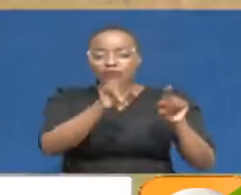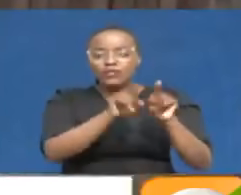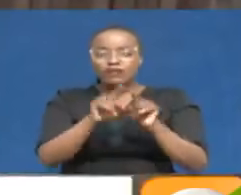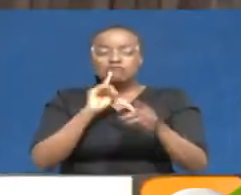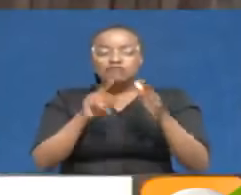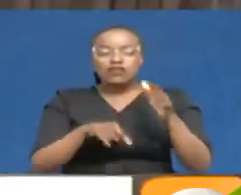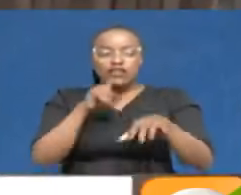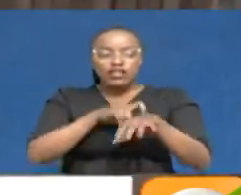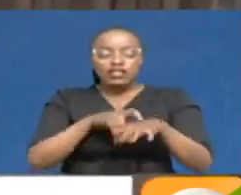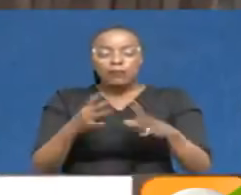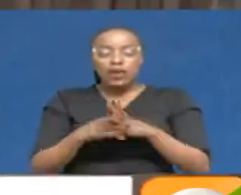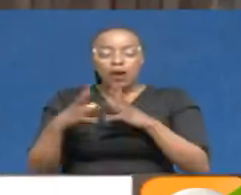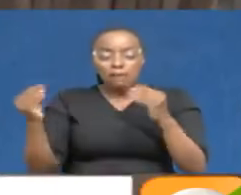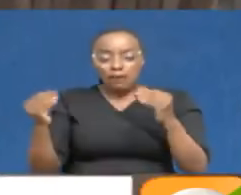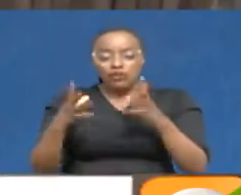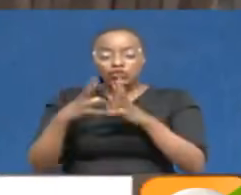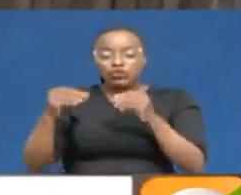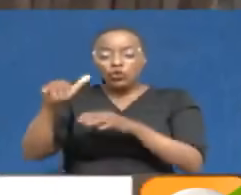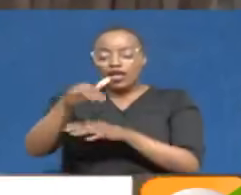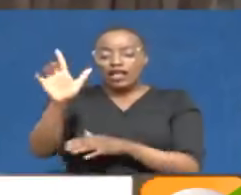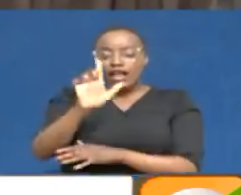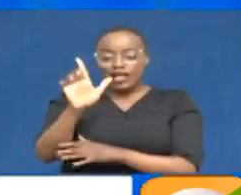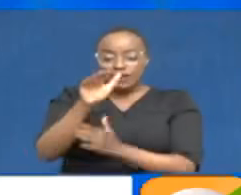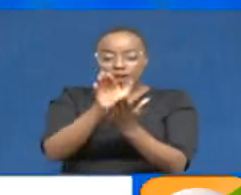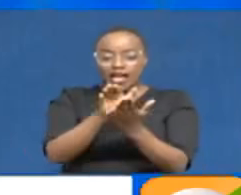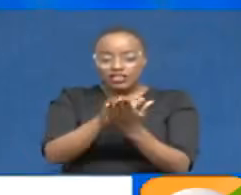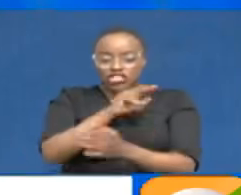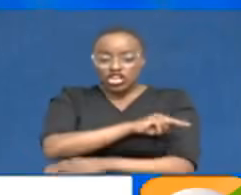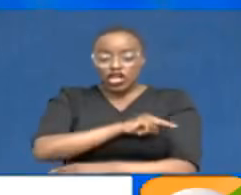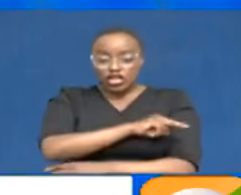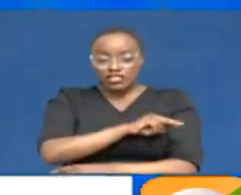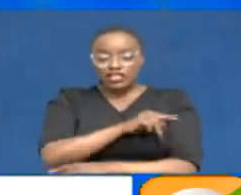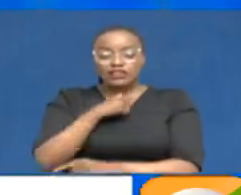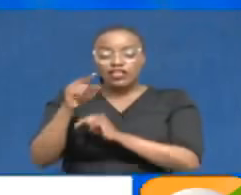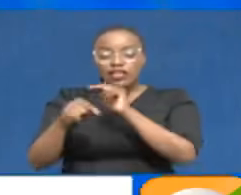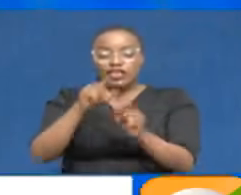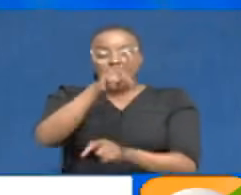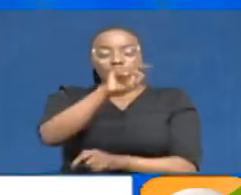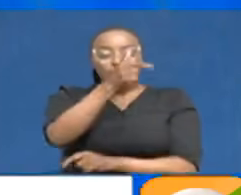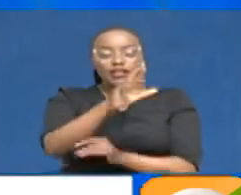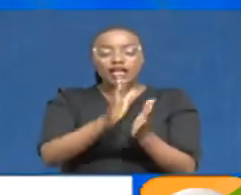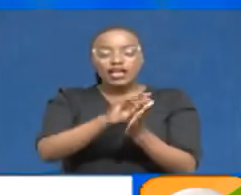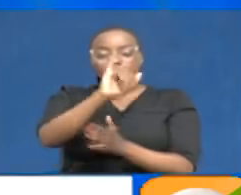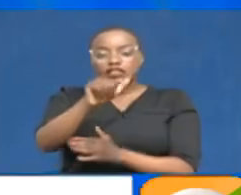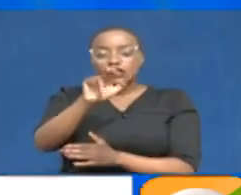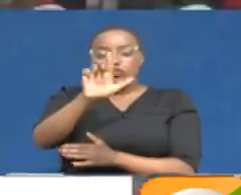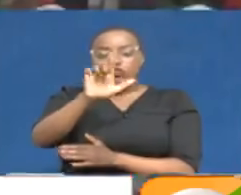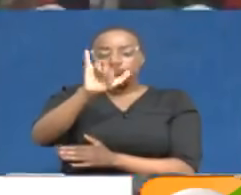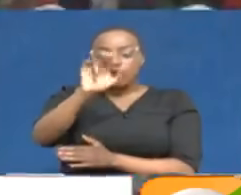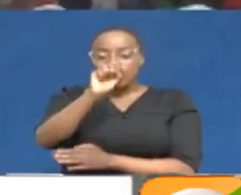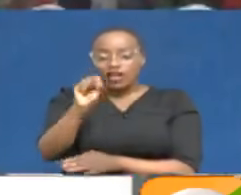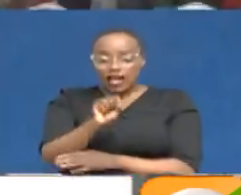inasemekana kuwa walipokuwa wakitoroka kuelekea hifadhi ya Laikipia Nature, ndipo waliwaua Peter Njuguna na Julius